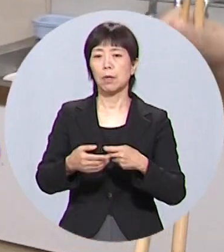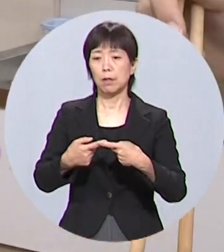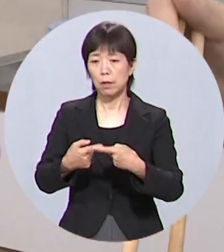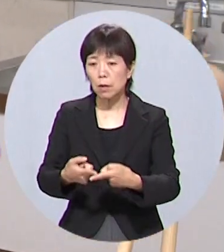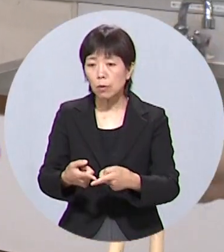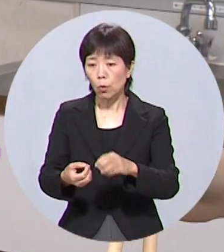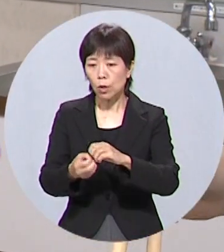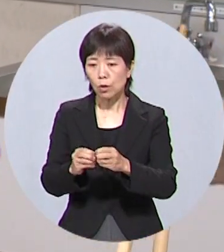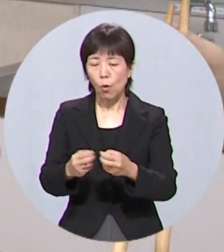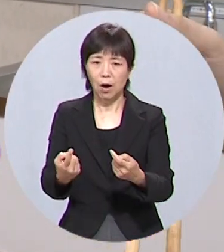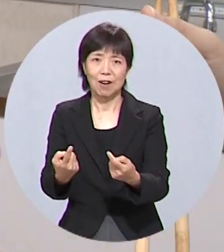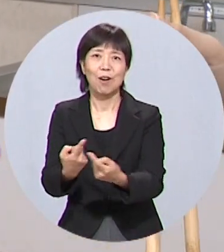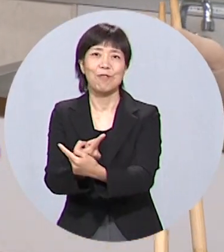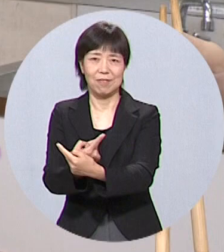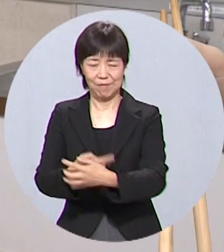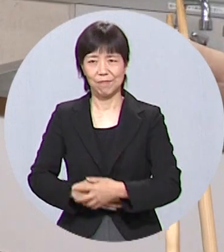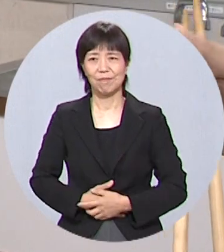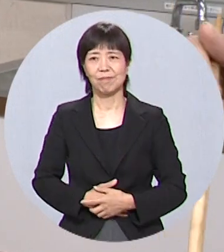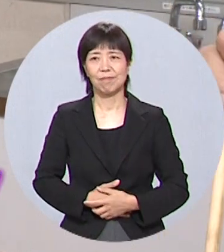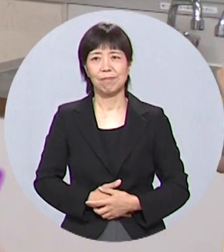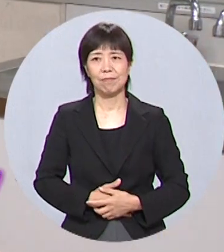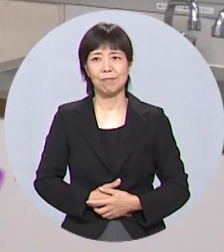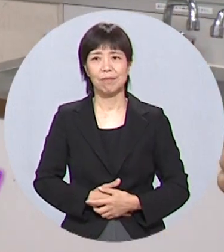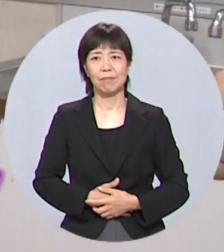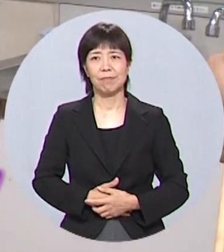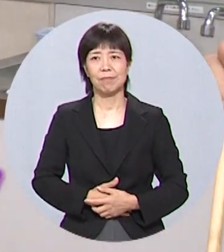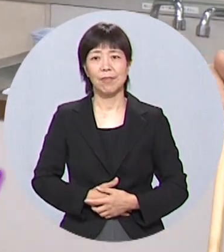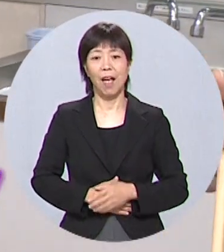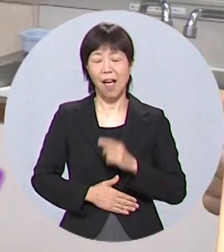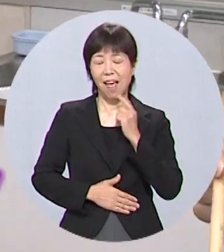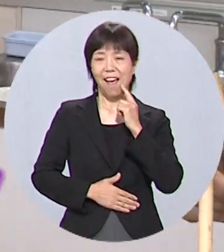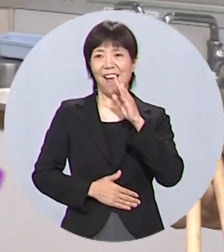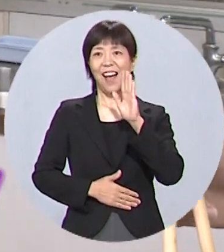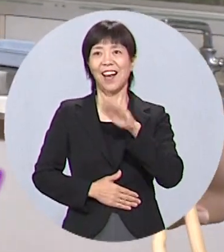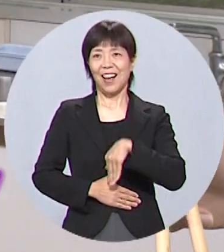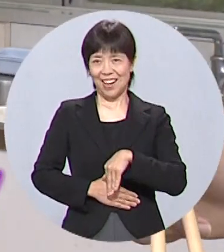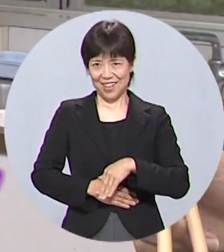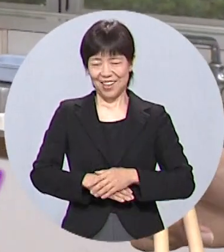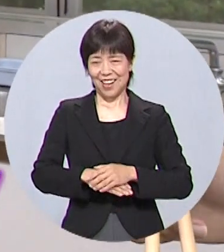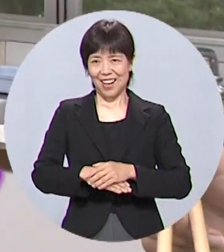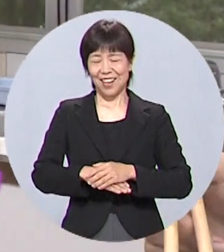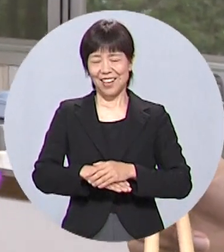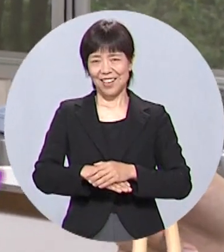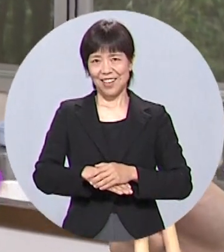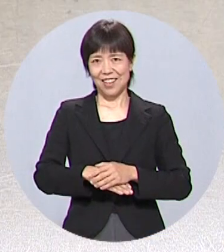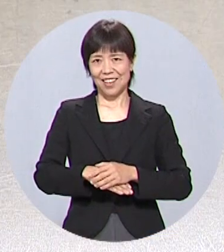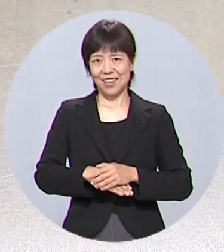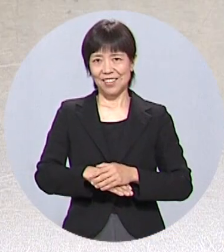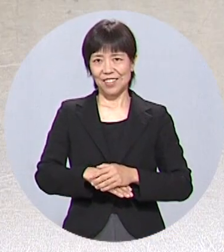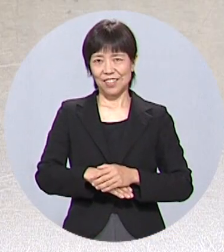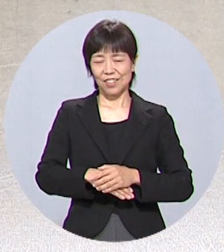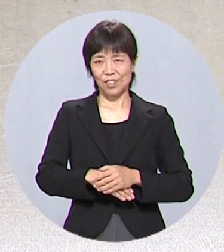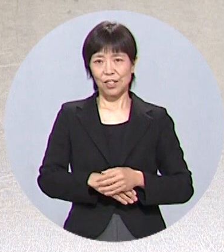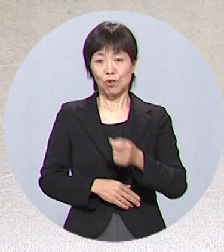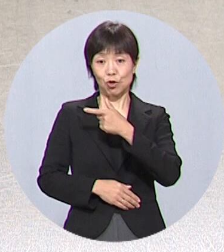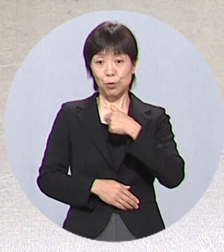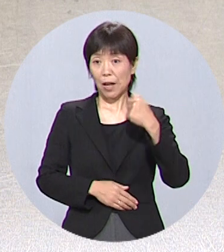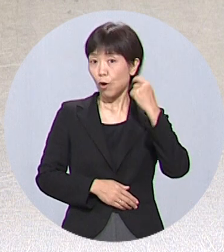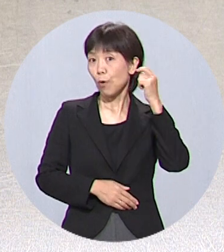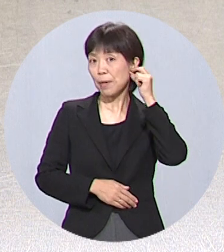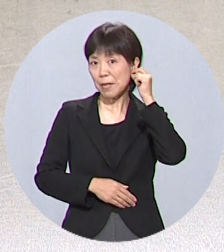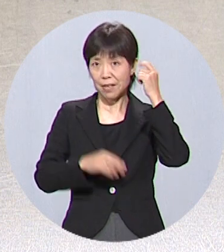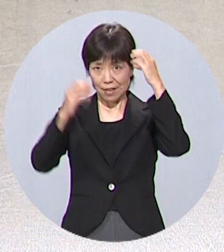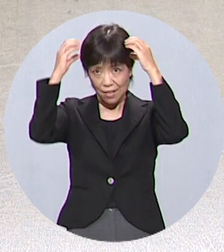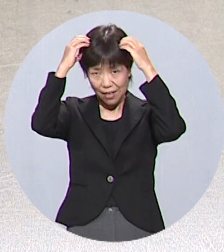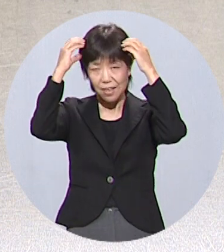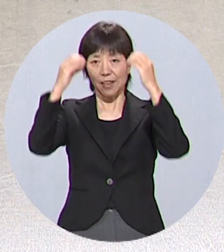変わります、はい、あ、そうですか、あの今急に思い出したんだけど 私何も言ってません、 あの、はい、熊さんの耳のとこだけ